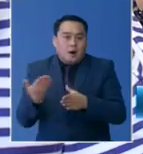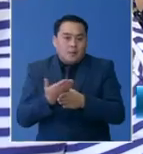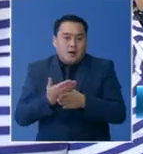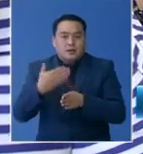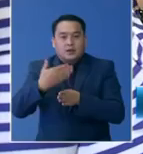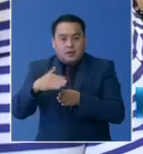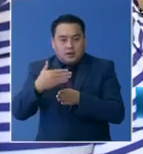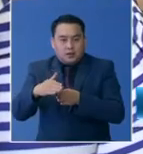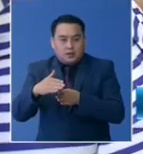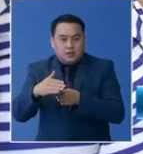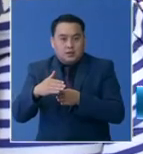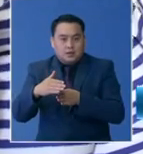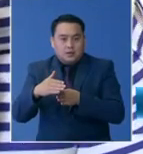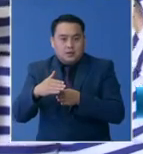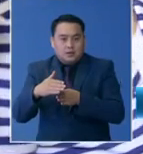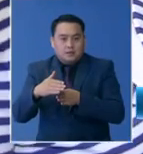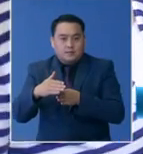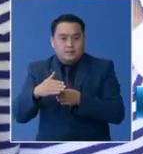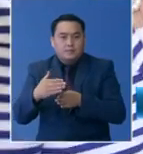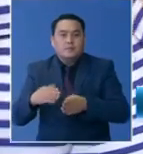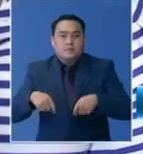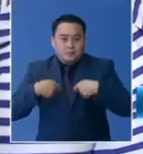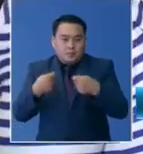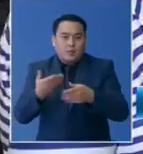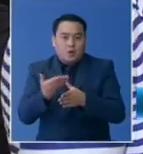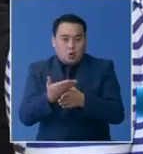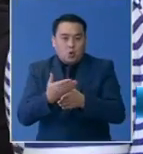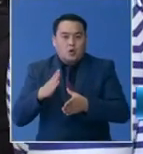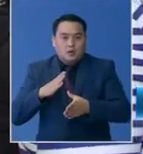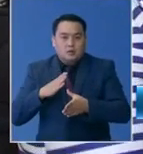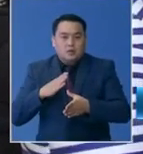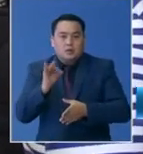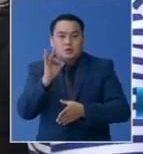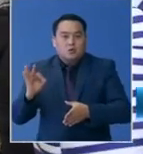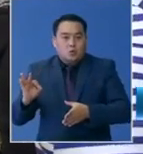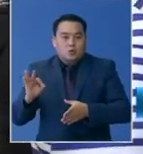кредитом через РПЦ, помогли под низкий процент,